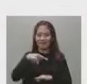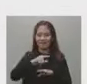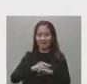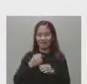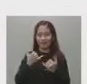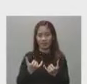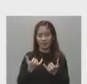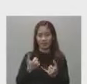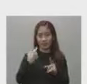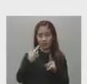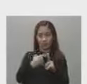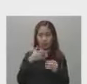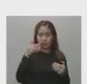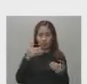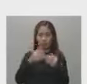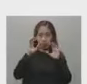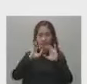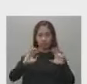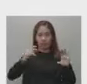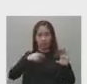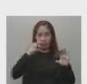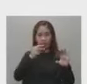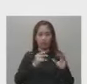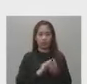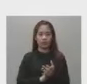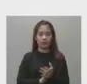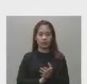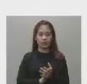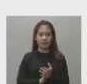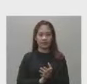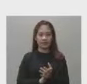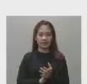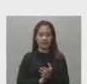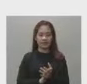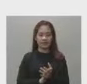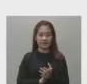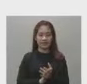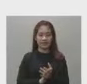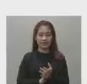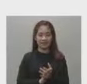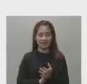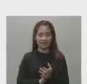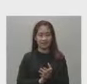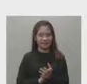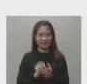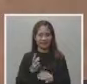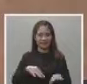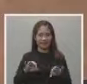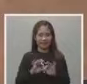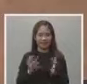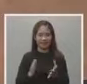เป็นบวกกับรัฐบาลนะดูนะ ไม่จำเป็นนะครับท่านครับ ม่จำเป็นนะ